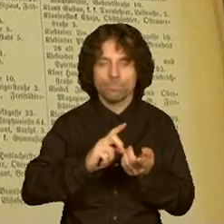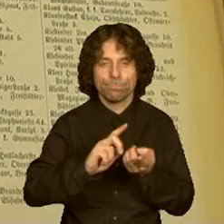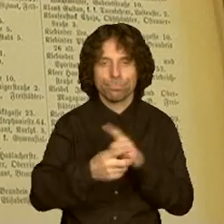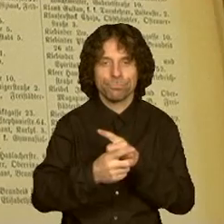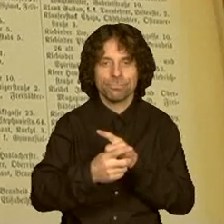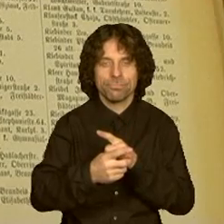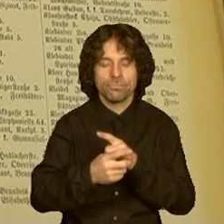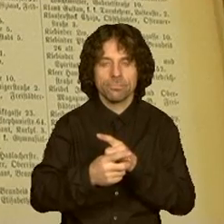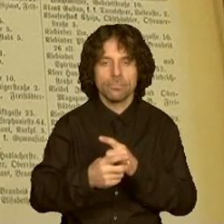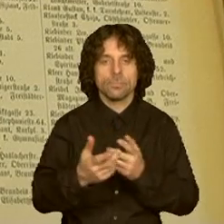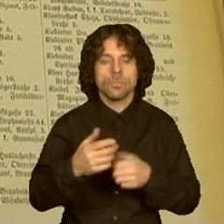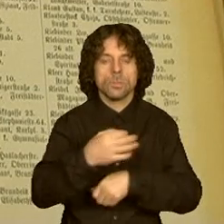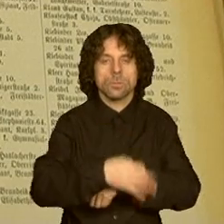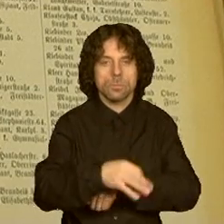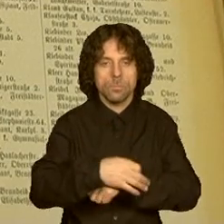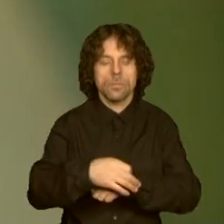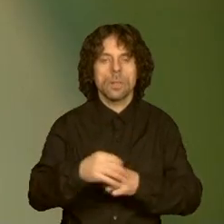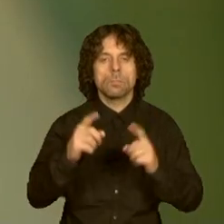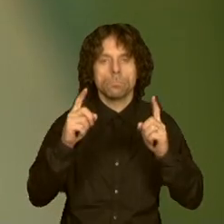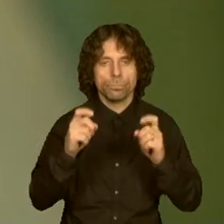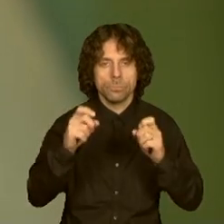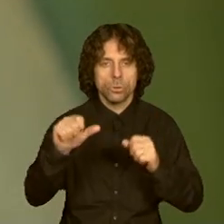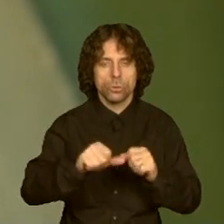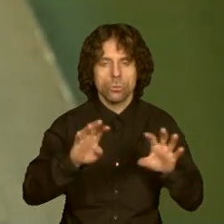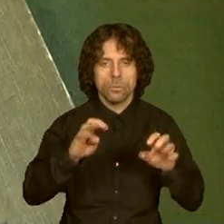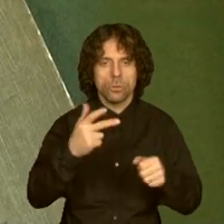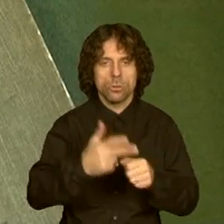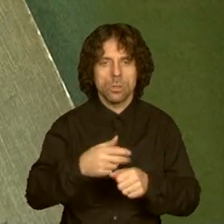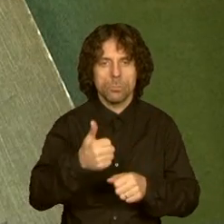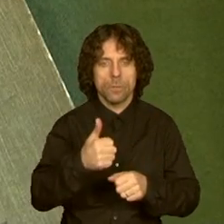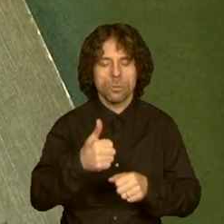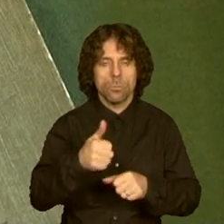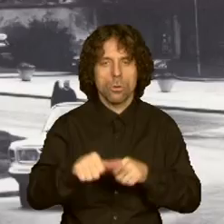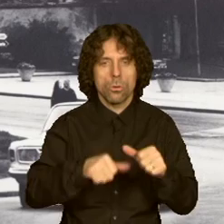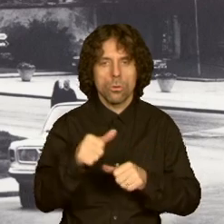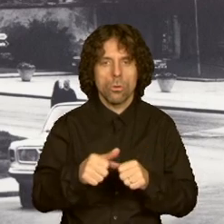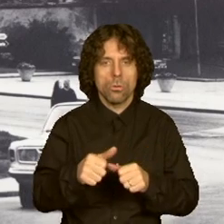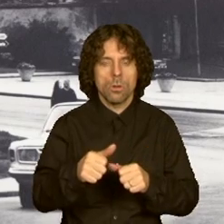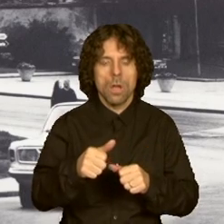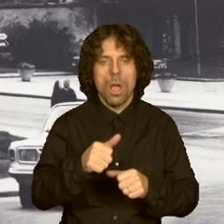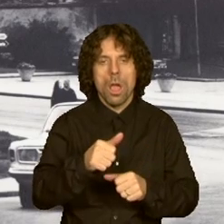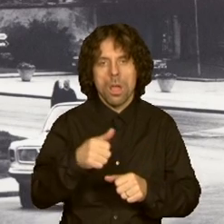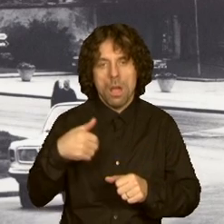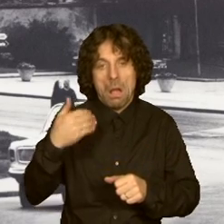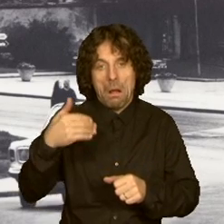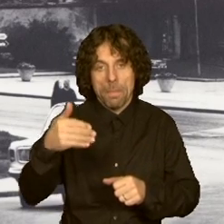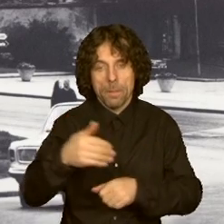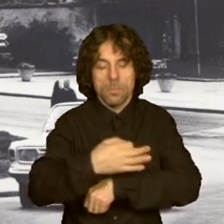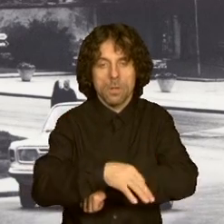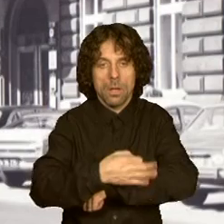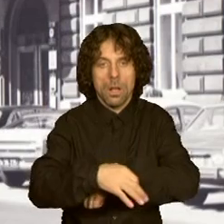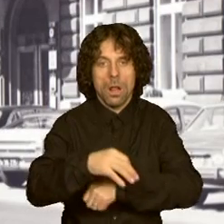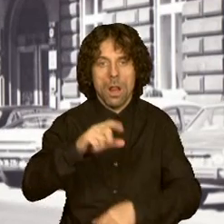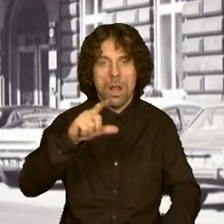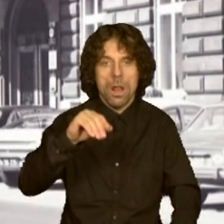los potoczył się inaczej. Studia rozpoczyna w 1931 roku w znanej